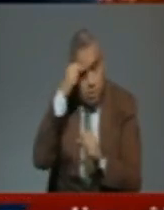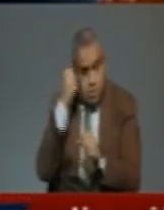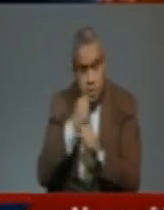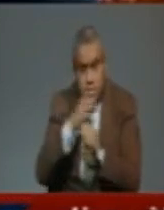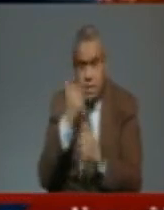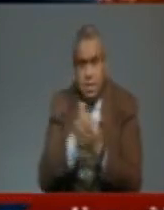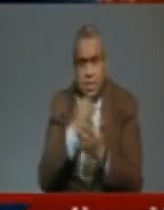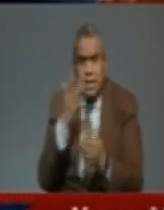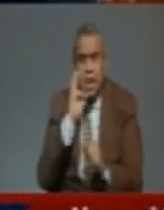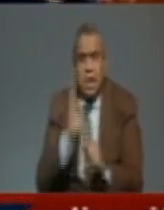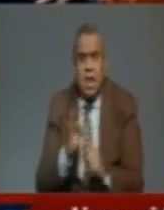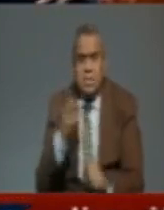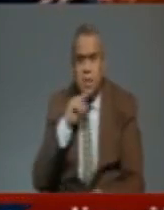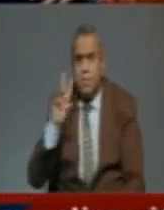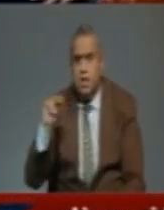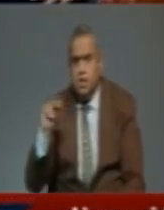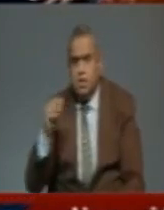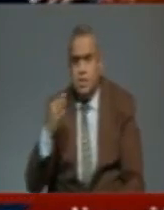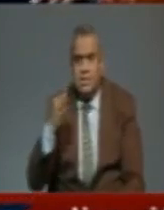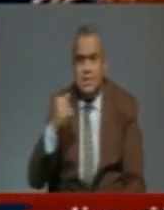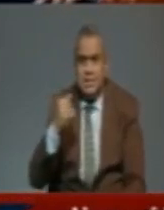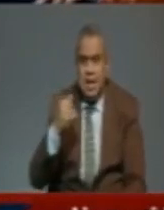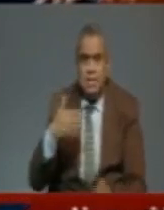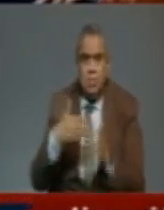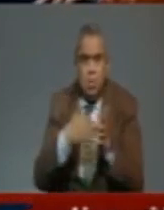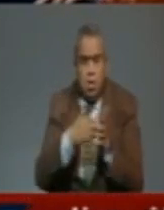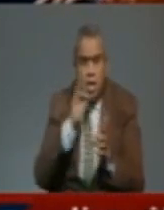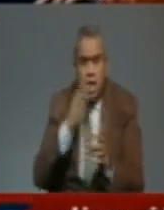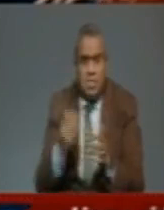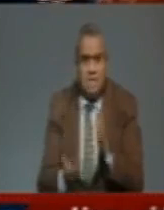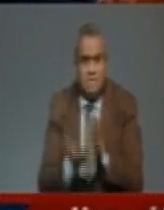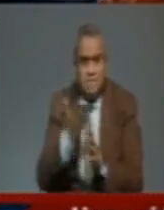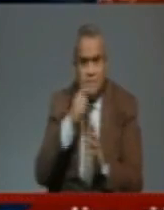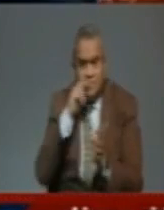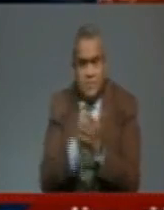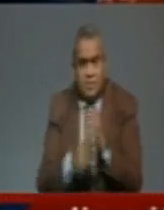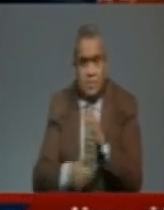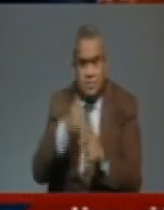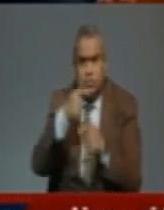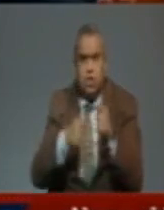عندك 20 30 مارينا مظبوطين زي على